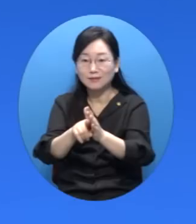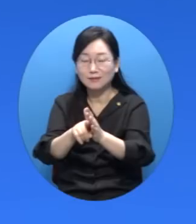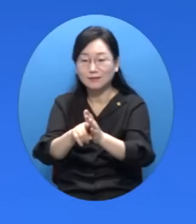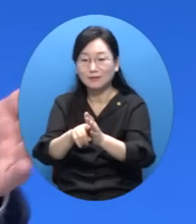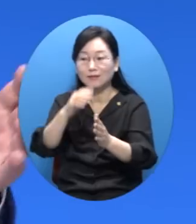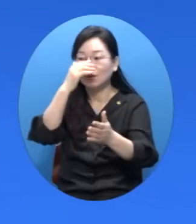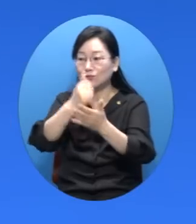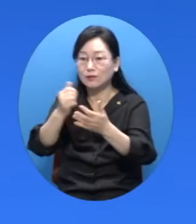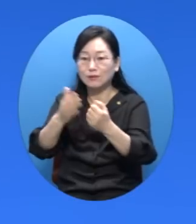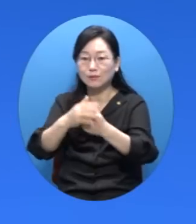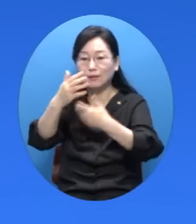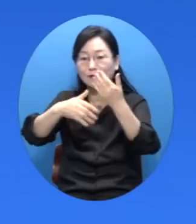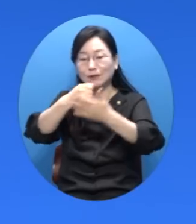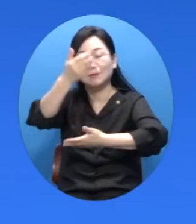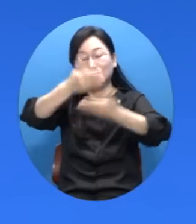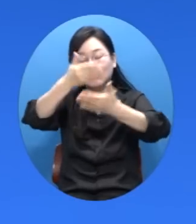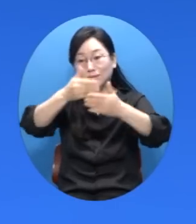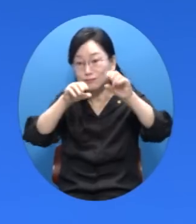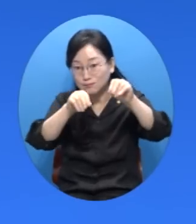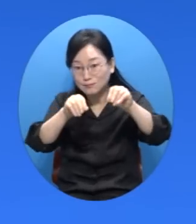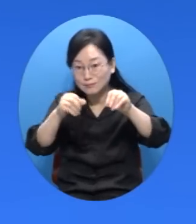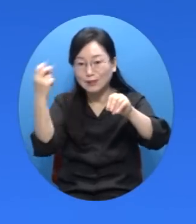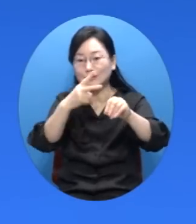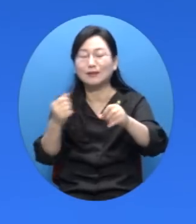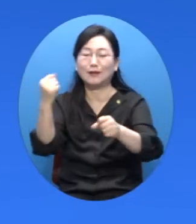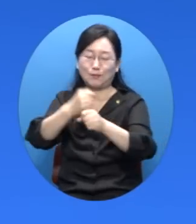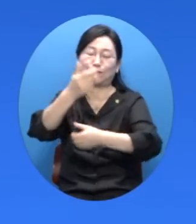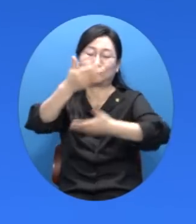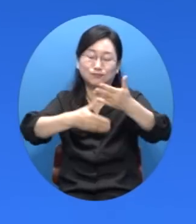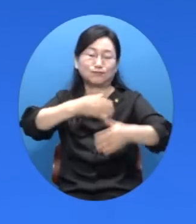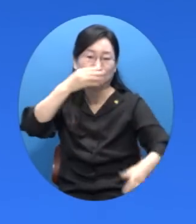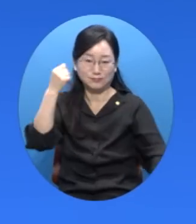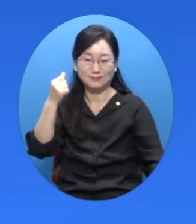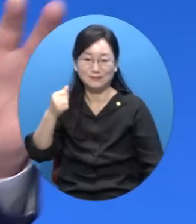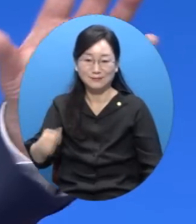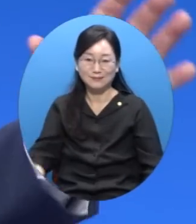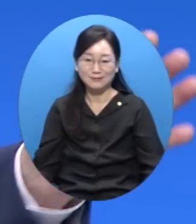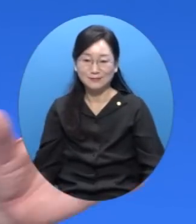죄로 인해서 단절됐던 하나님과의 관계가 다시 회복되고